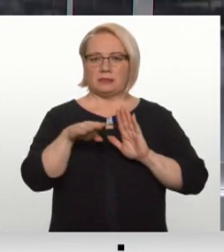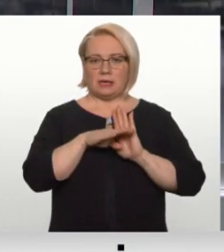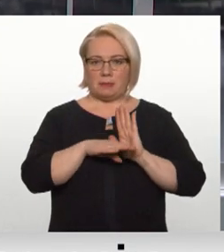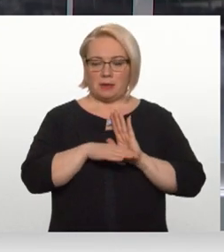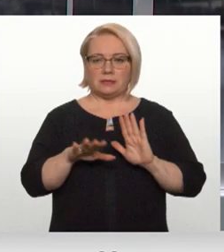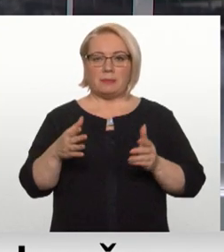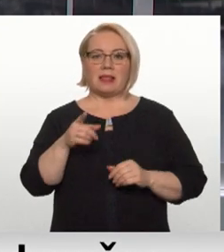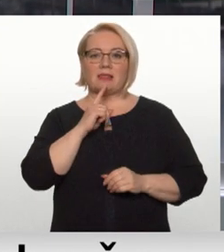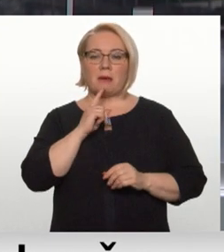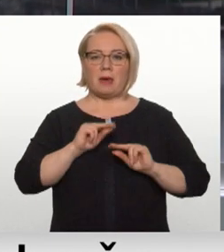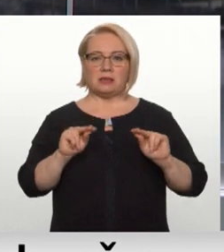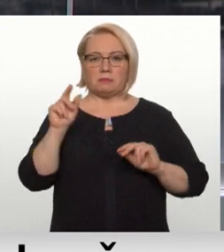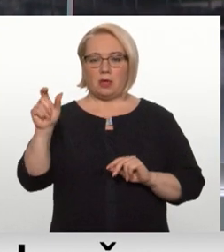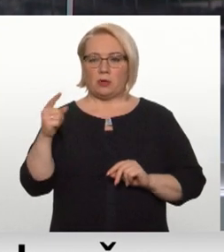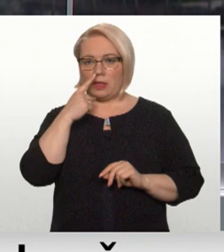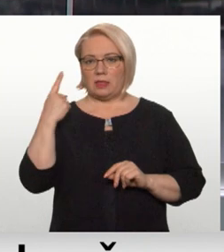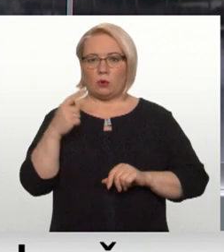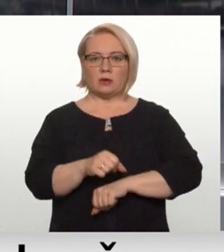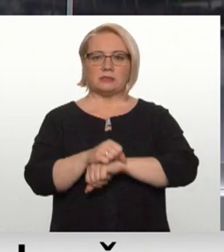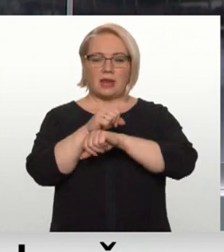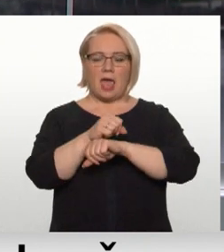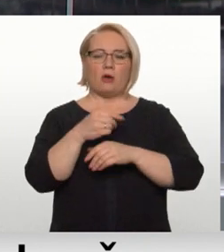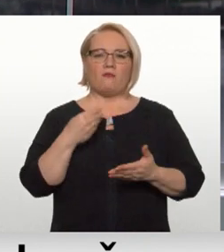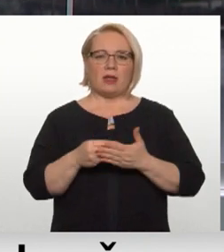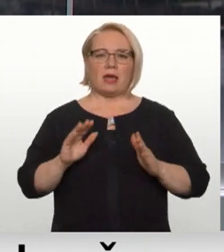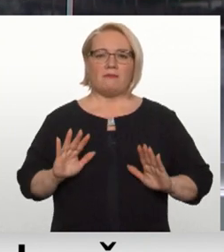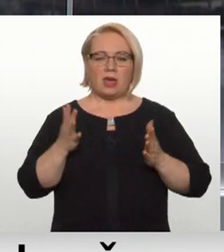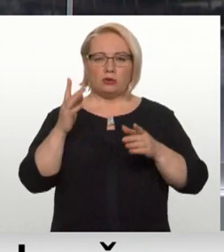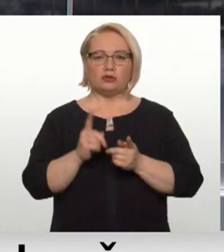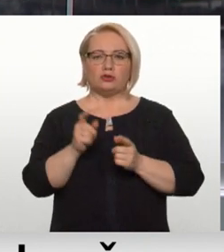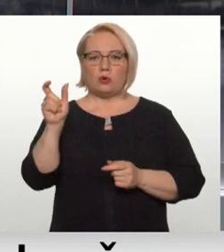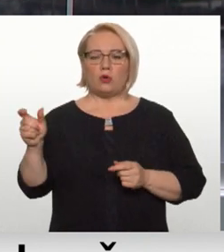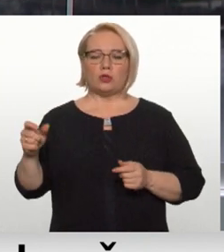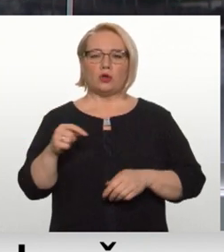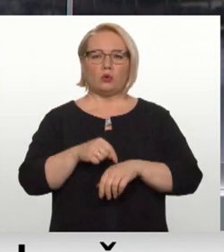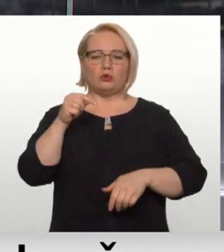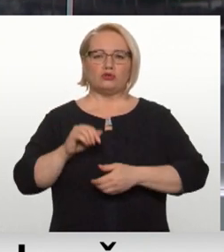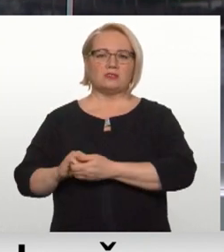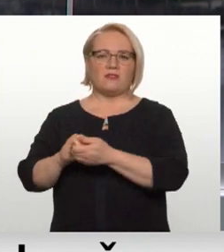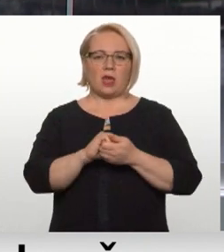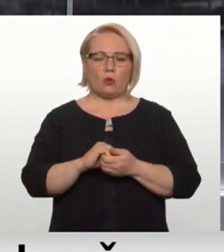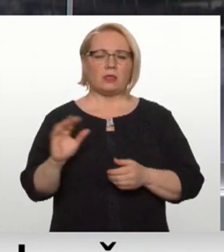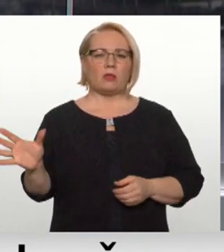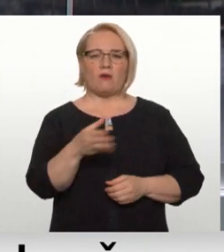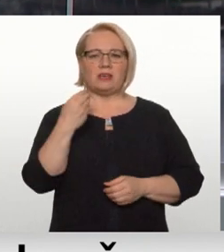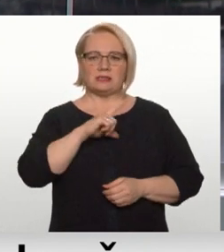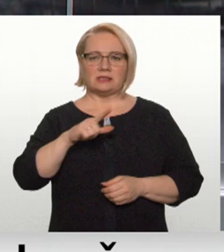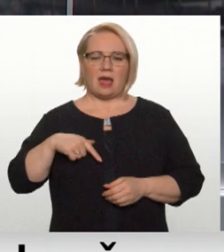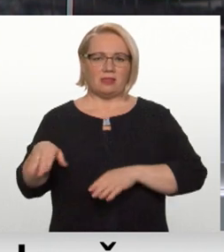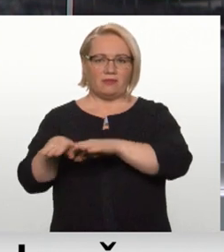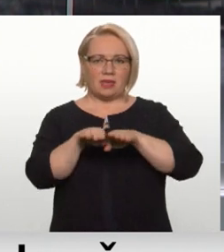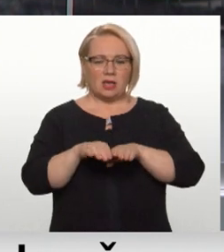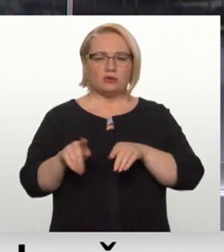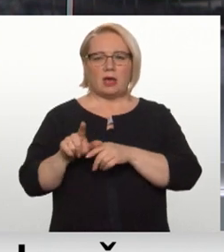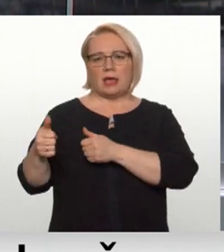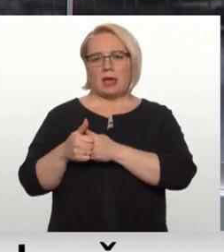Tikmēr Liepājas pedagogi tikko aizvadīto streiku vērtē kā izdevušos. Skolotāji jutušies vienoti ar kolēģiem no visas Latvijas un kaimiņu valstu pedagogiem, kuri